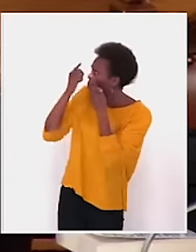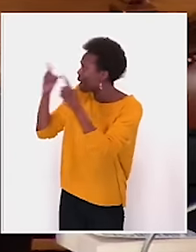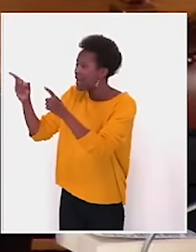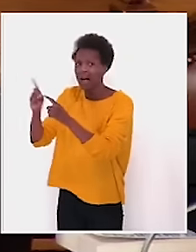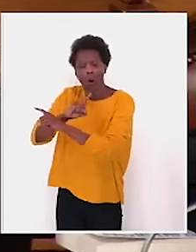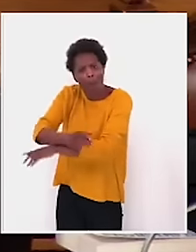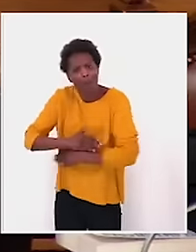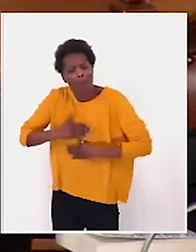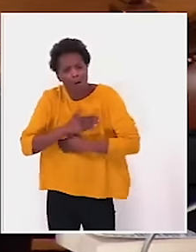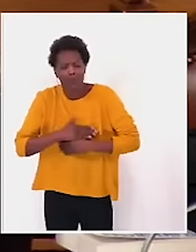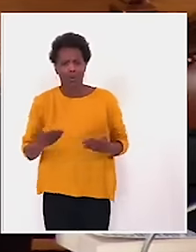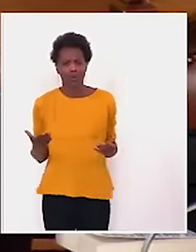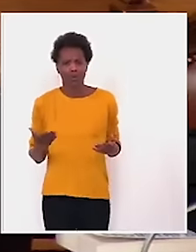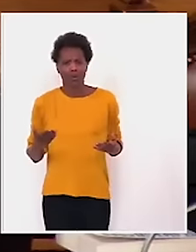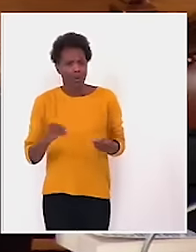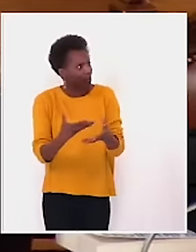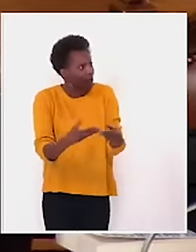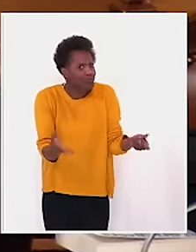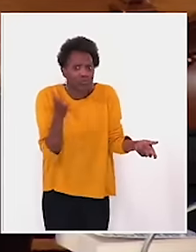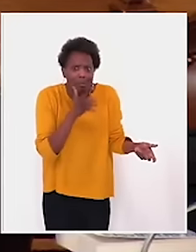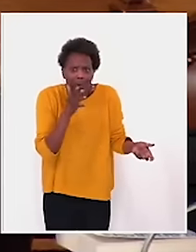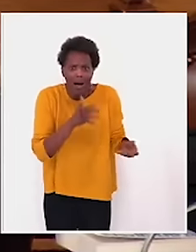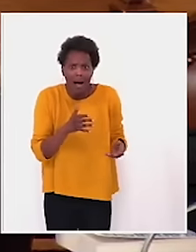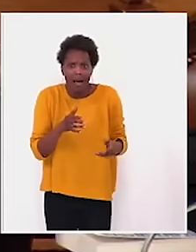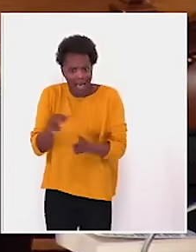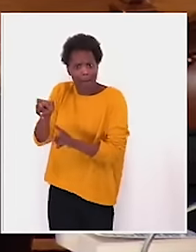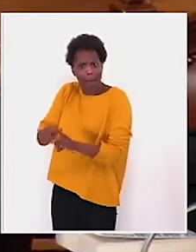qu'elles ne pourront pas résoudre. Ce n'est pas les médiateurs ou les médiatrices